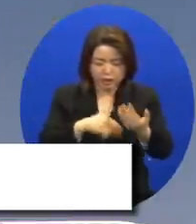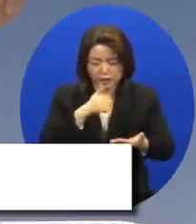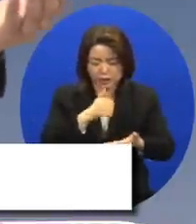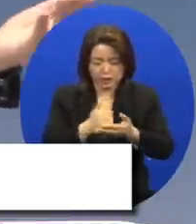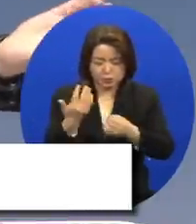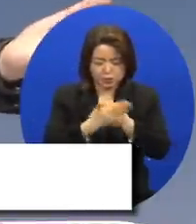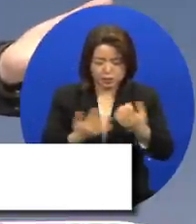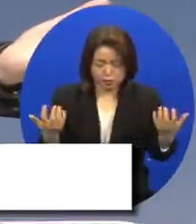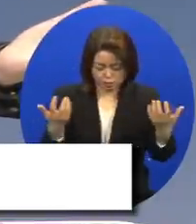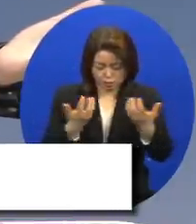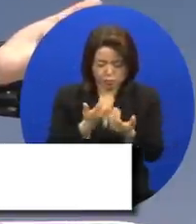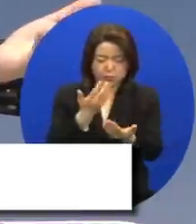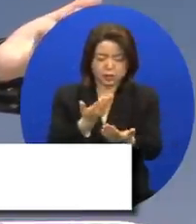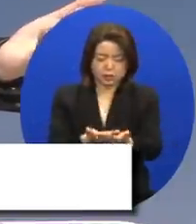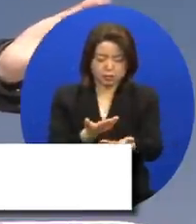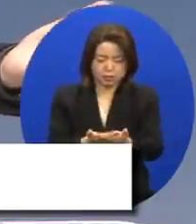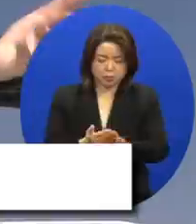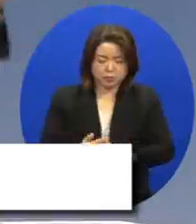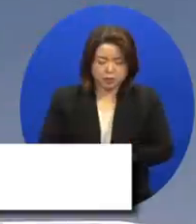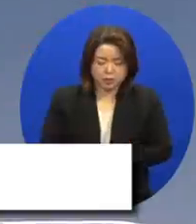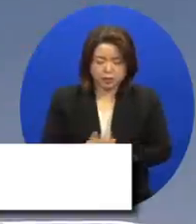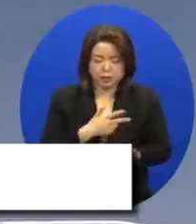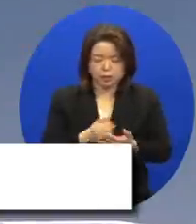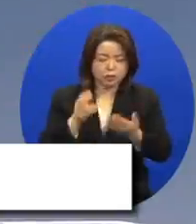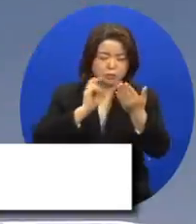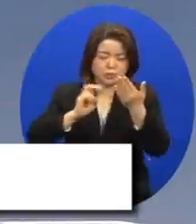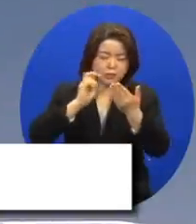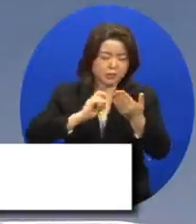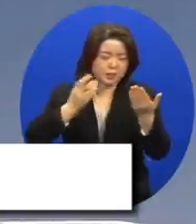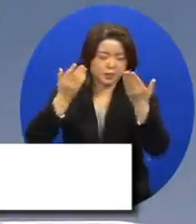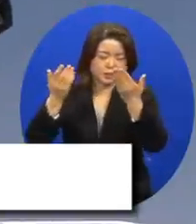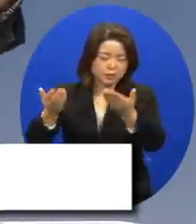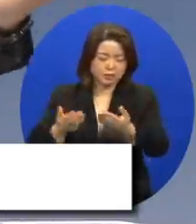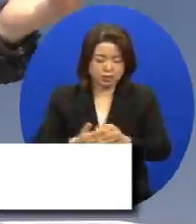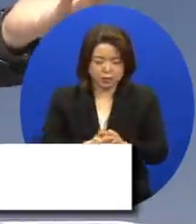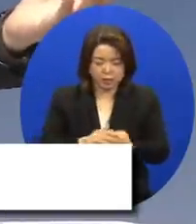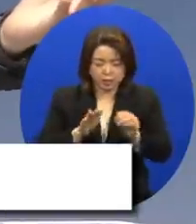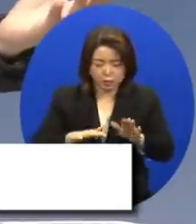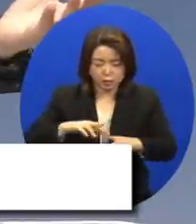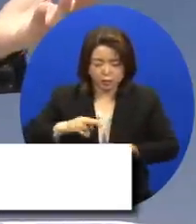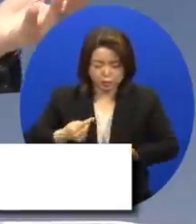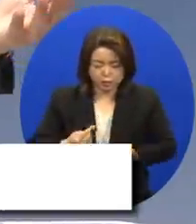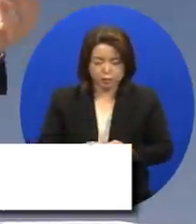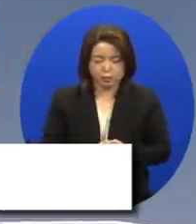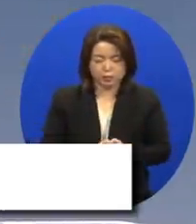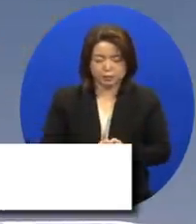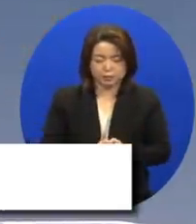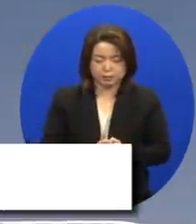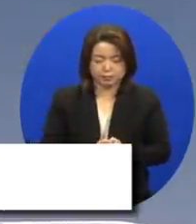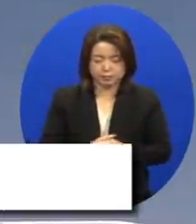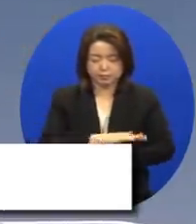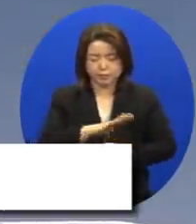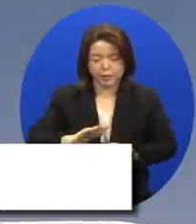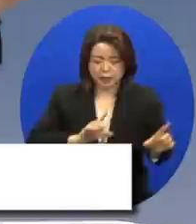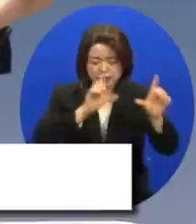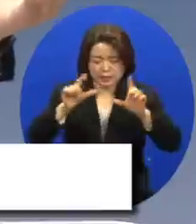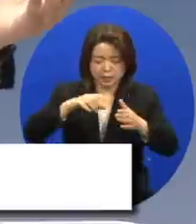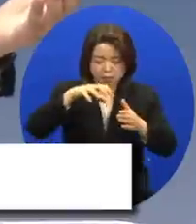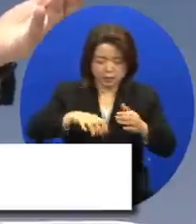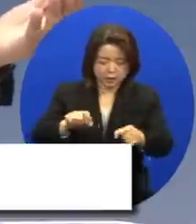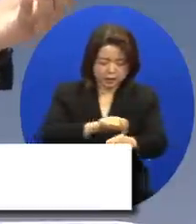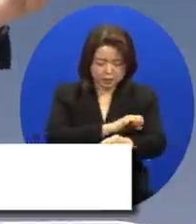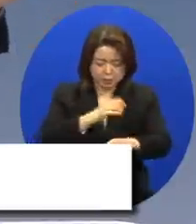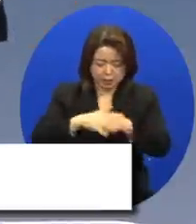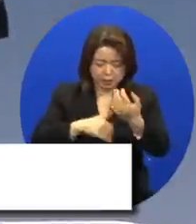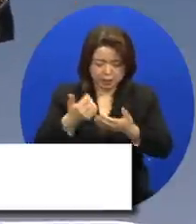하여 주옵소서 주님을 찬양합니다 오늘도 우리의 삶 속에 특별 하나님의